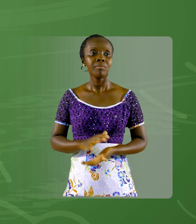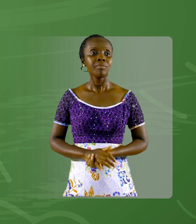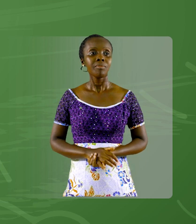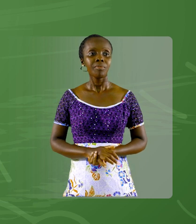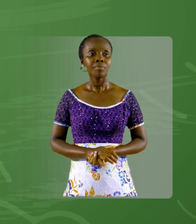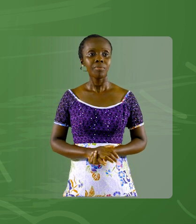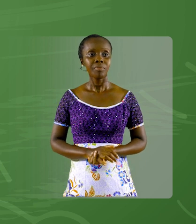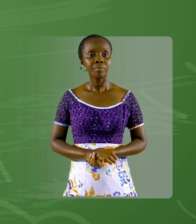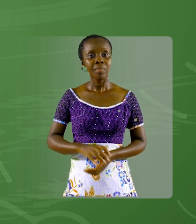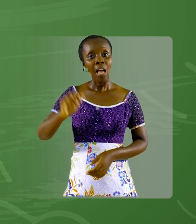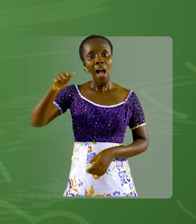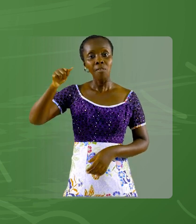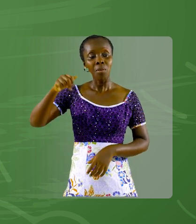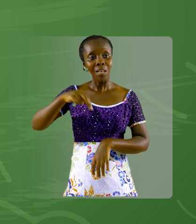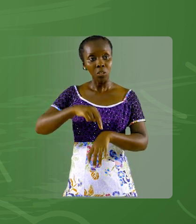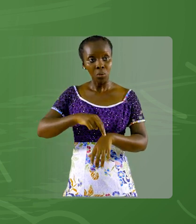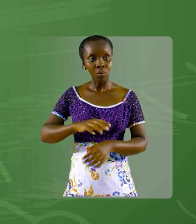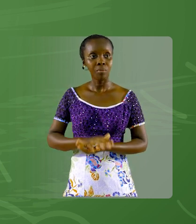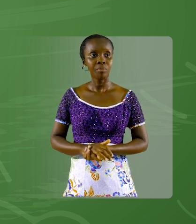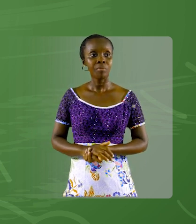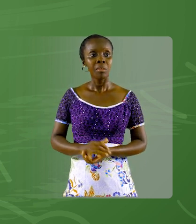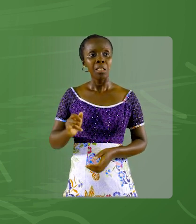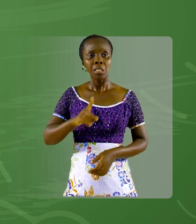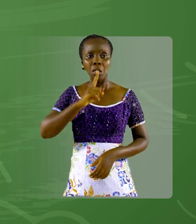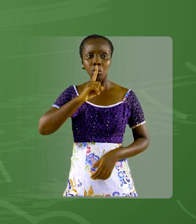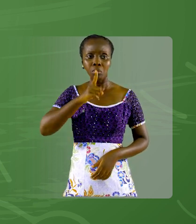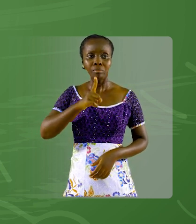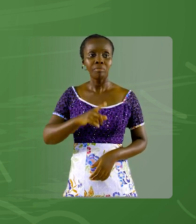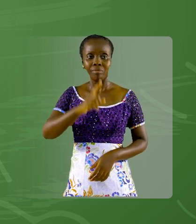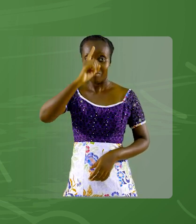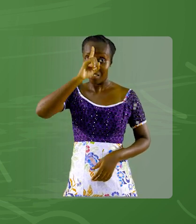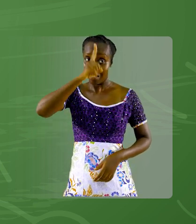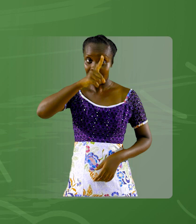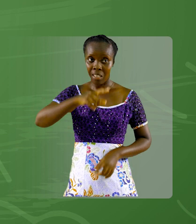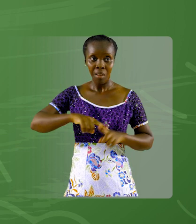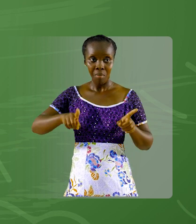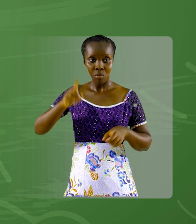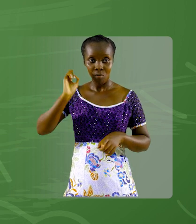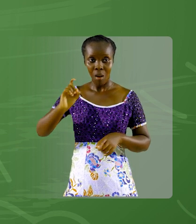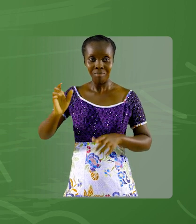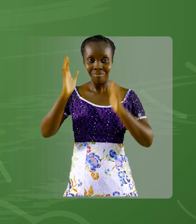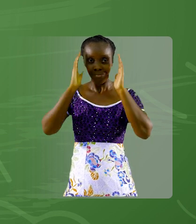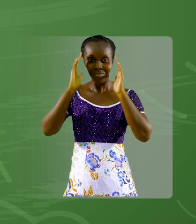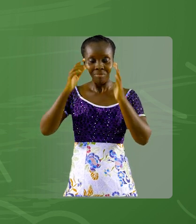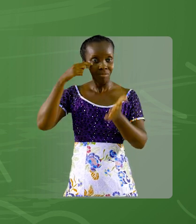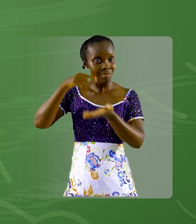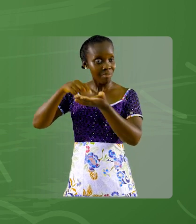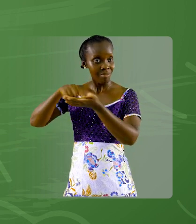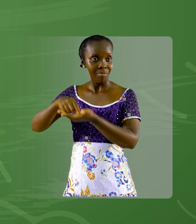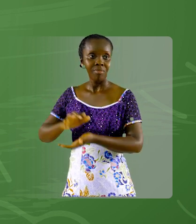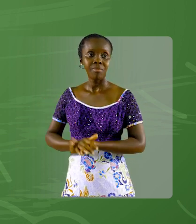Pour l'adverbe d'affirmation, nous avons « il est certes brillant, mais il doit être attentif aux remarques ». Nous